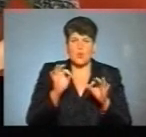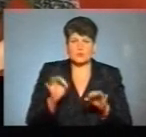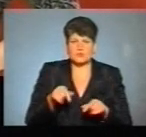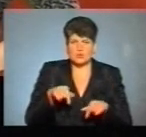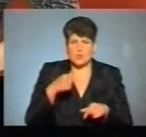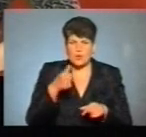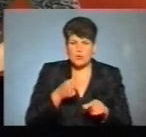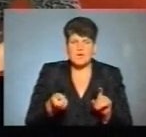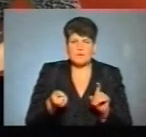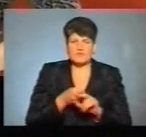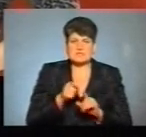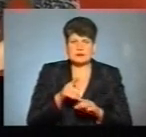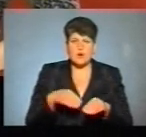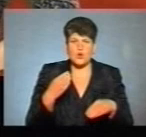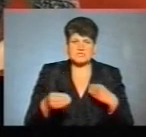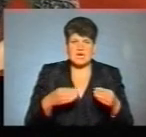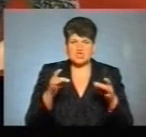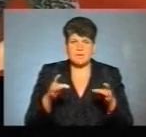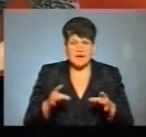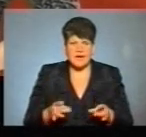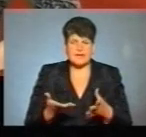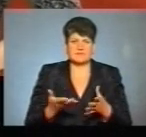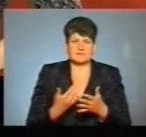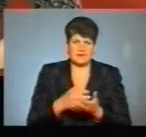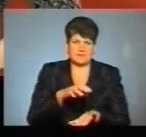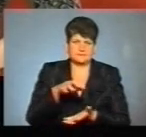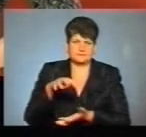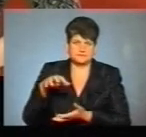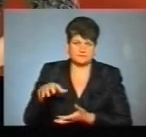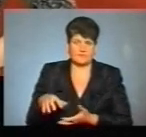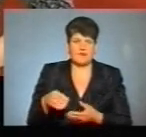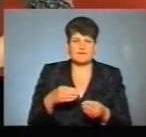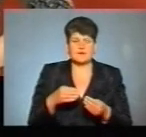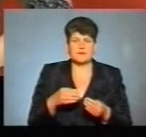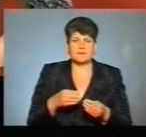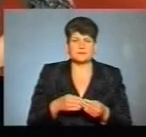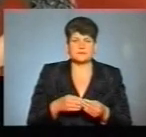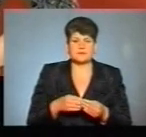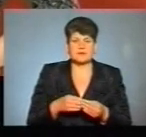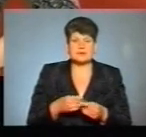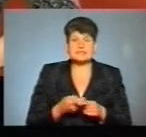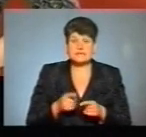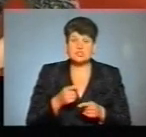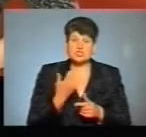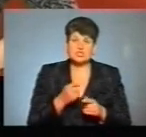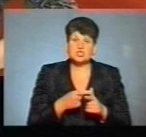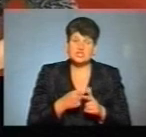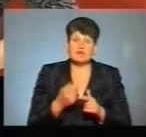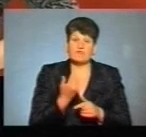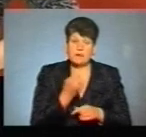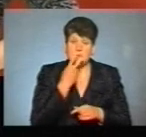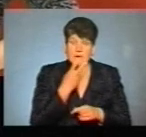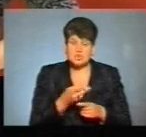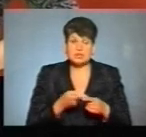року і пов'язані з ними роздача пакетів чи наборів в картонних упаковках». Власне, чи ви бачите